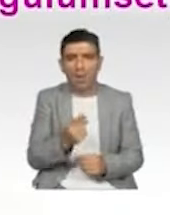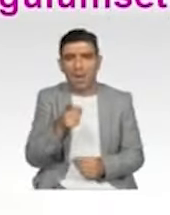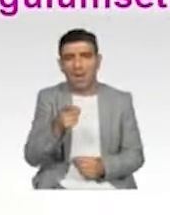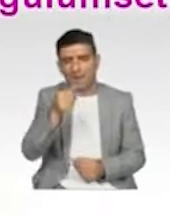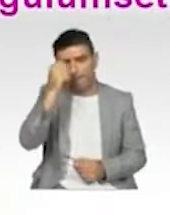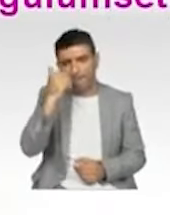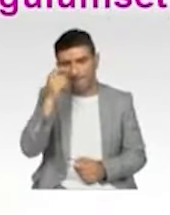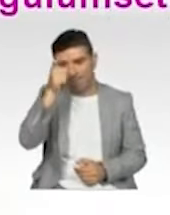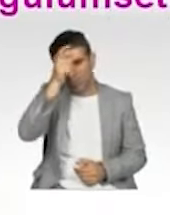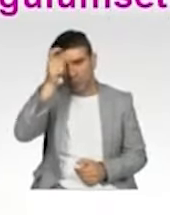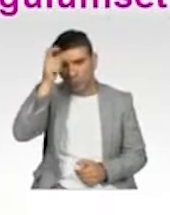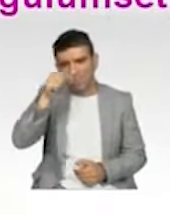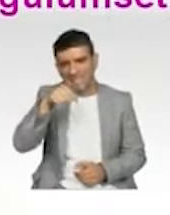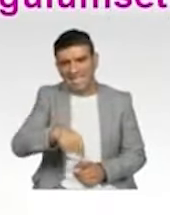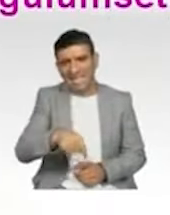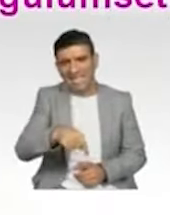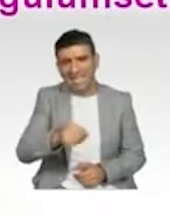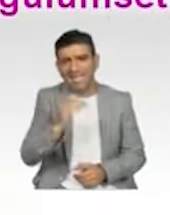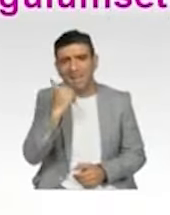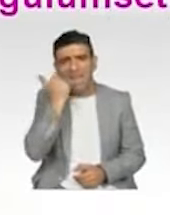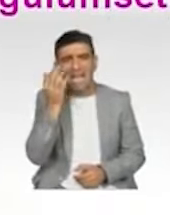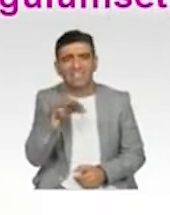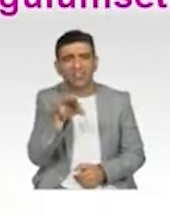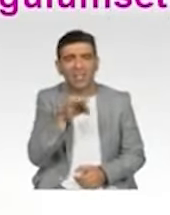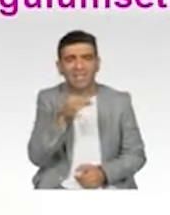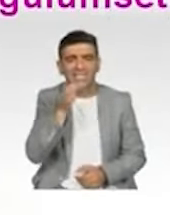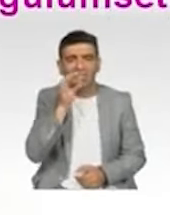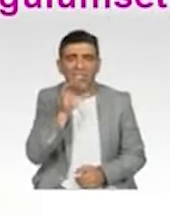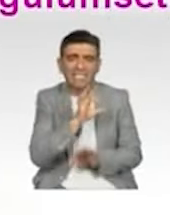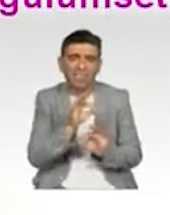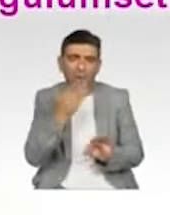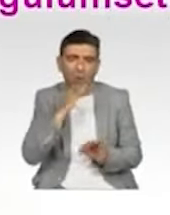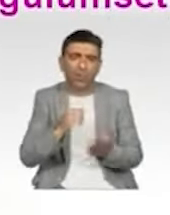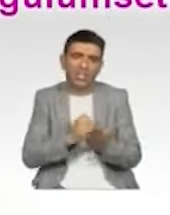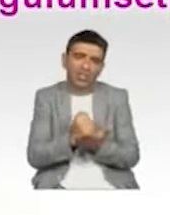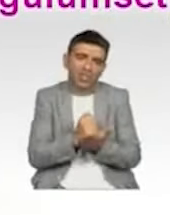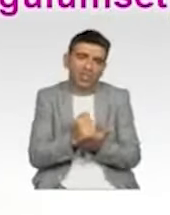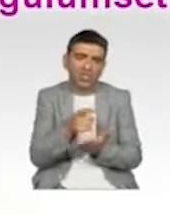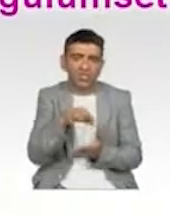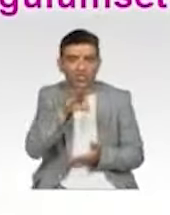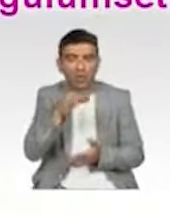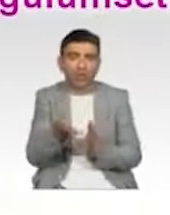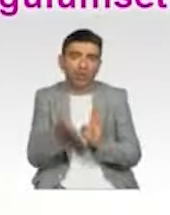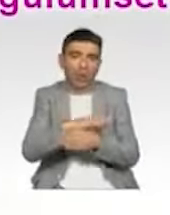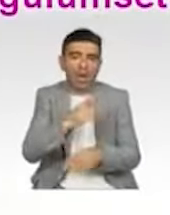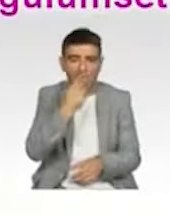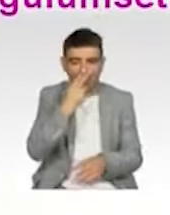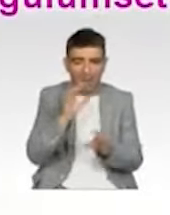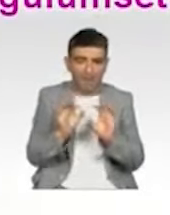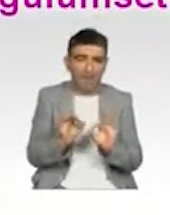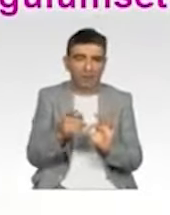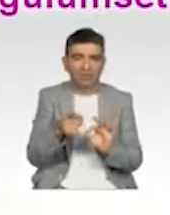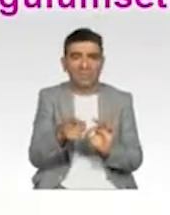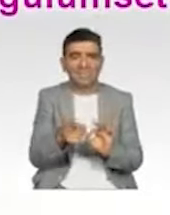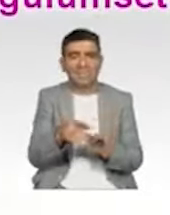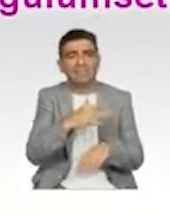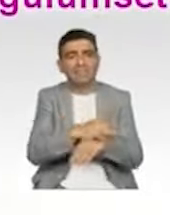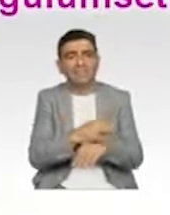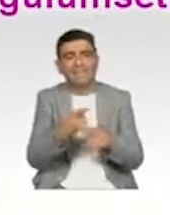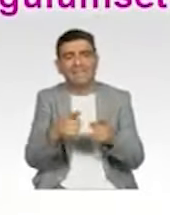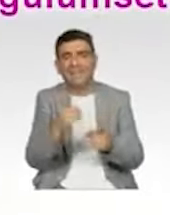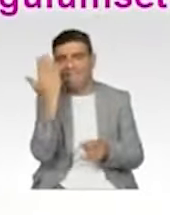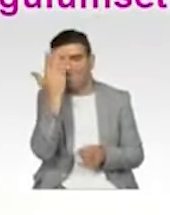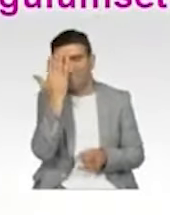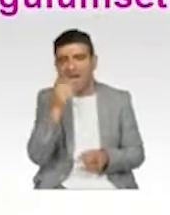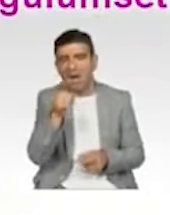Ülkemizde beyaz çay tüketimi çok yoktur. Hiç yok hatta. Yeşil çaya da sonradan alışmaya başladık. İkisi aynı bitki. Tek farkı siyah çay